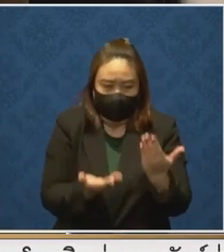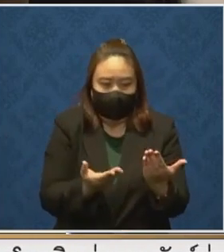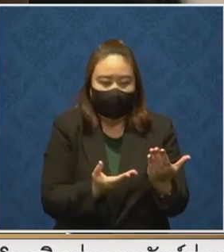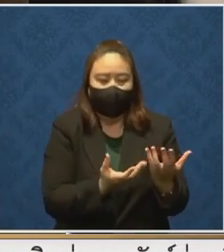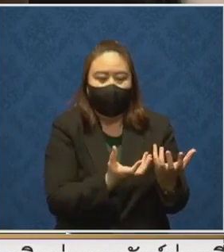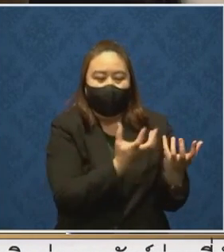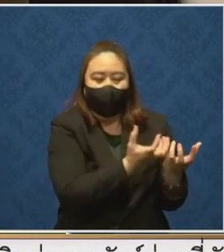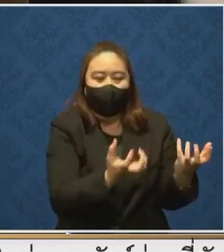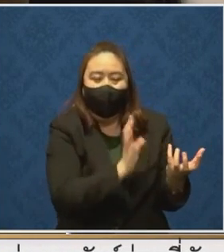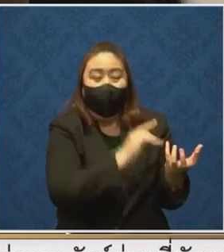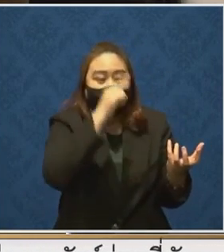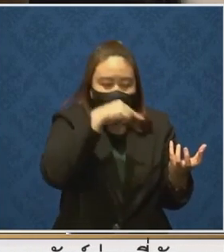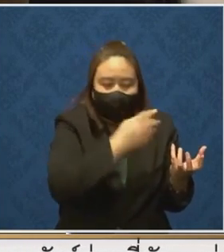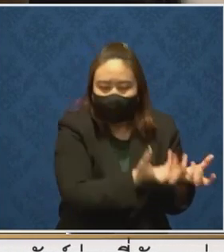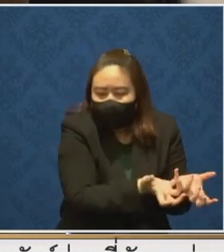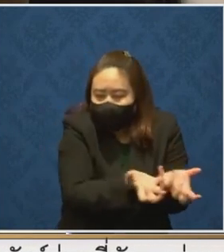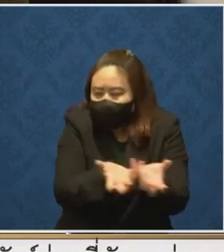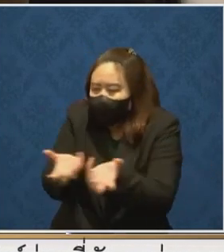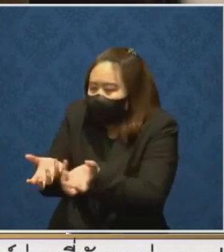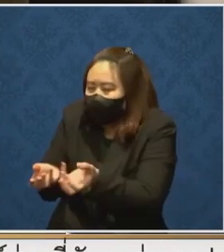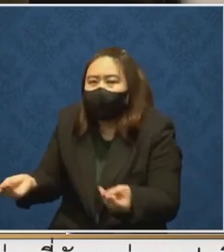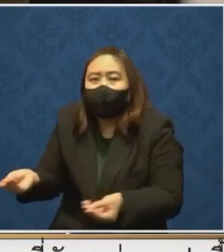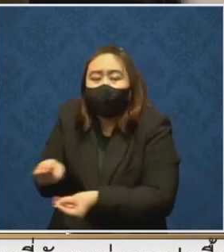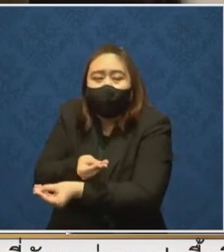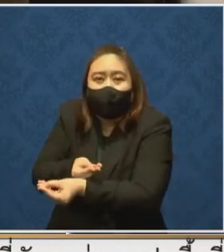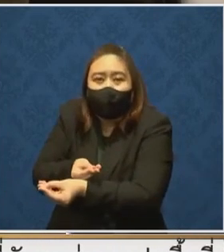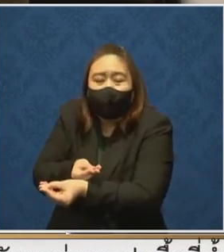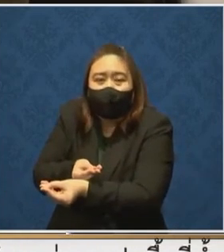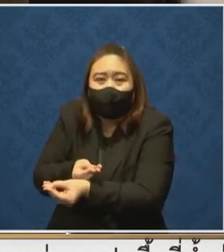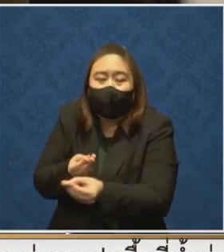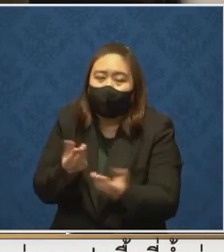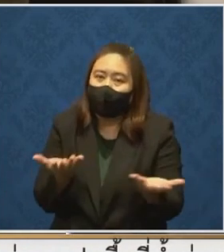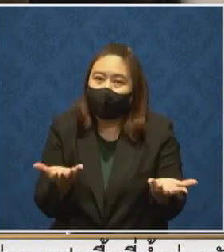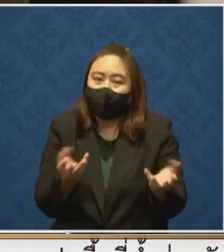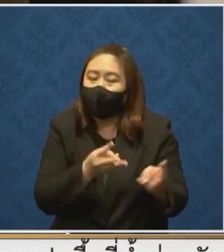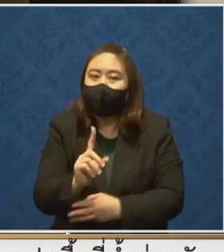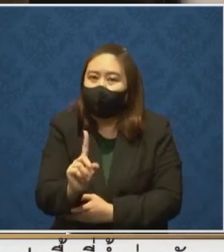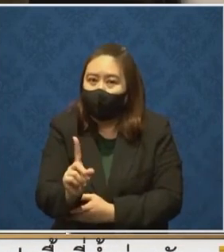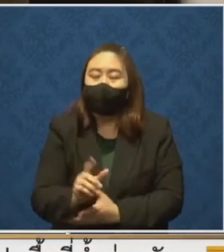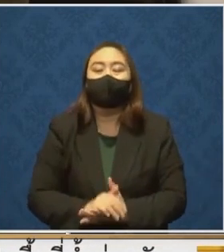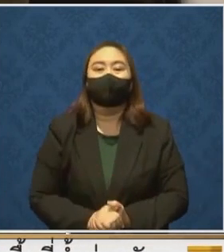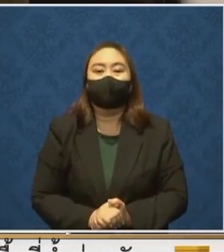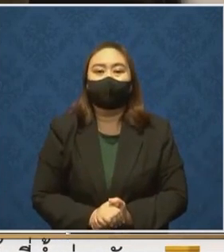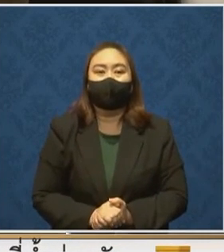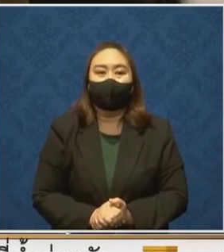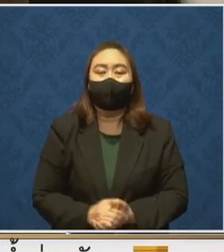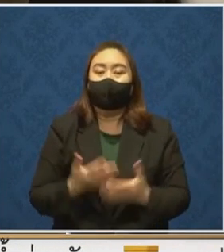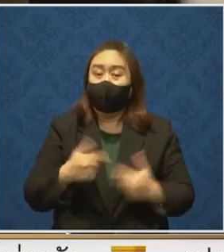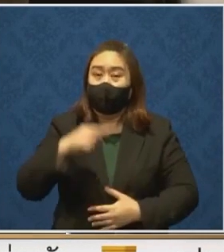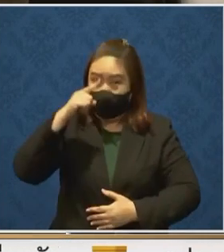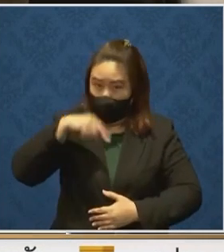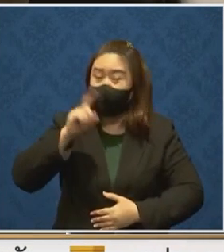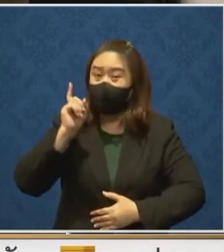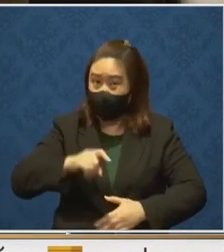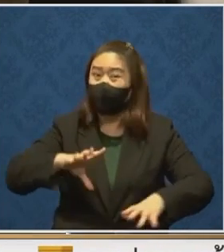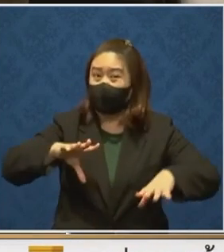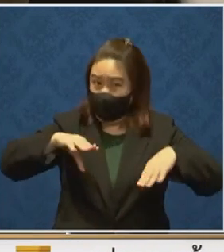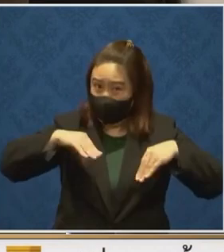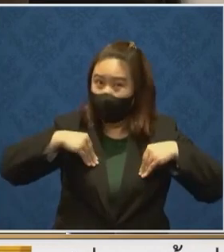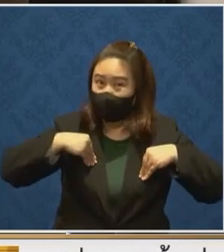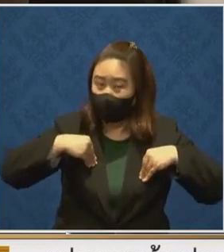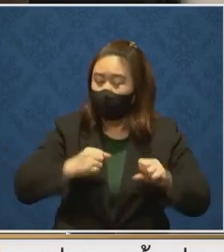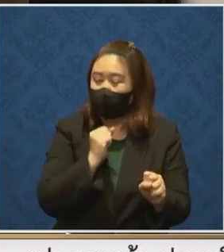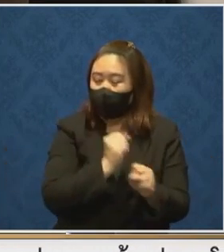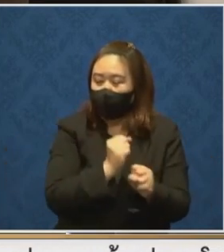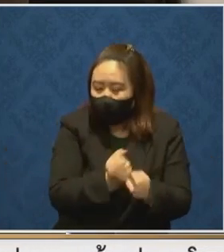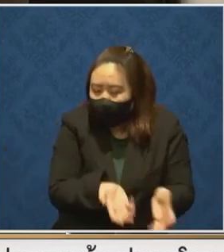ตามที่ร้ของ Hunger Appsเพื่อไม่ต้จ่ายคดเป็ตัวเงินและถ้าเช่นนั้นไยต้องยอมรับดำเินการให้ก